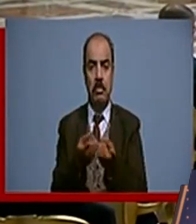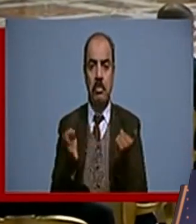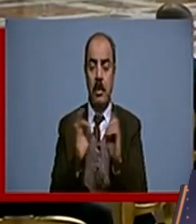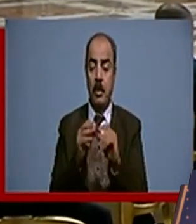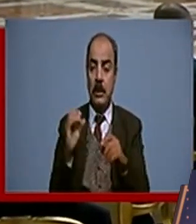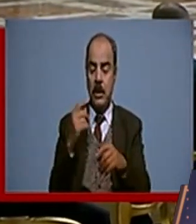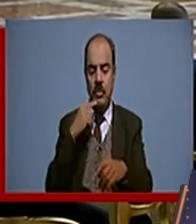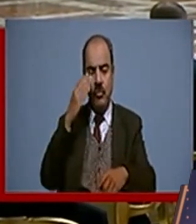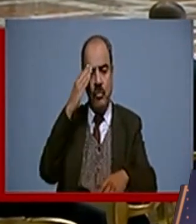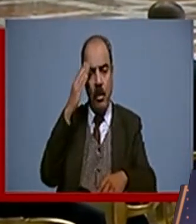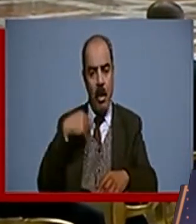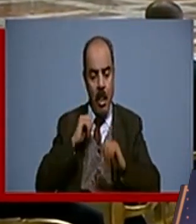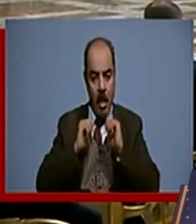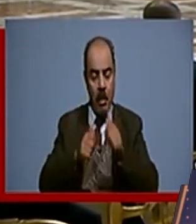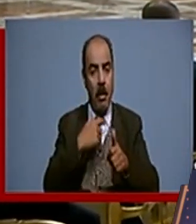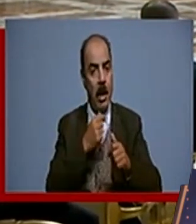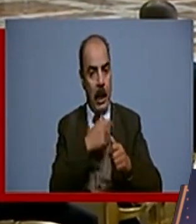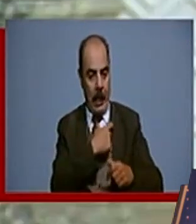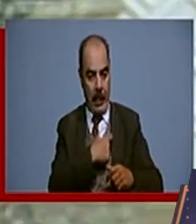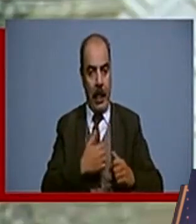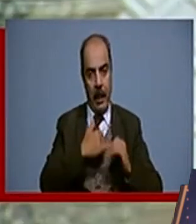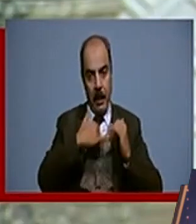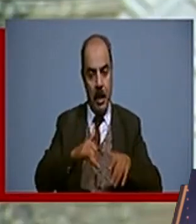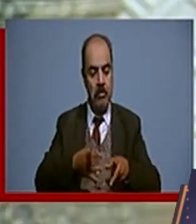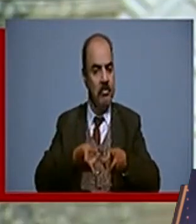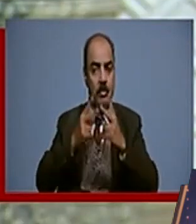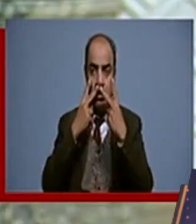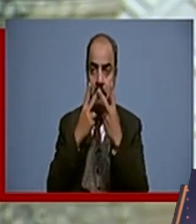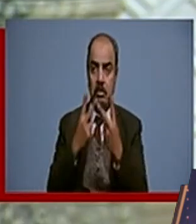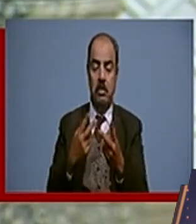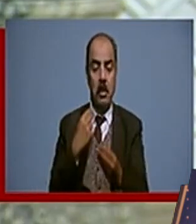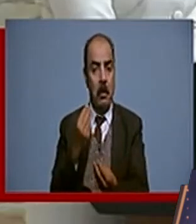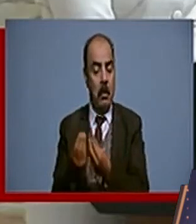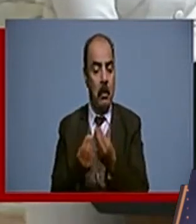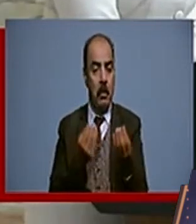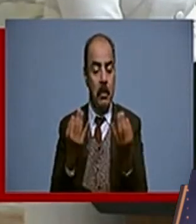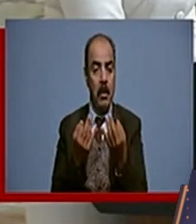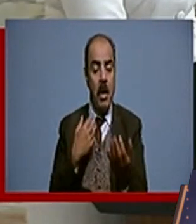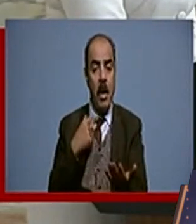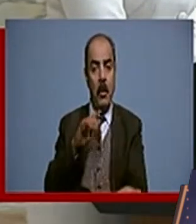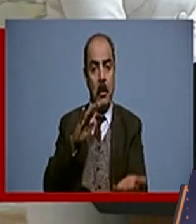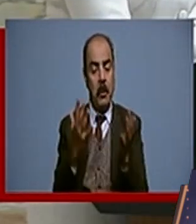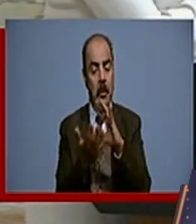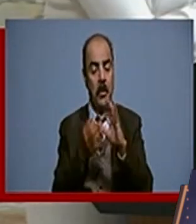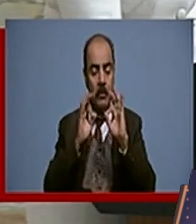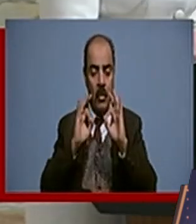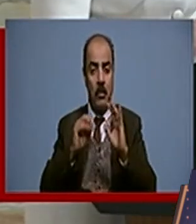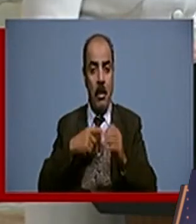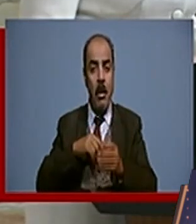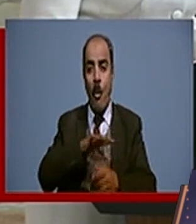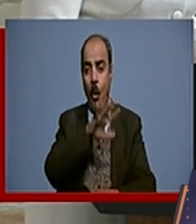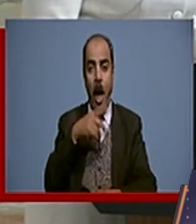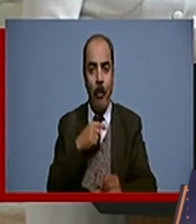على مشاركته الشخصية في مسألة التغير المناخ والتحول نحو